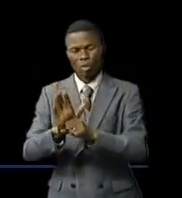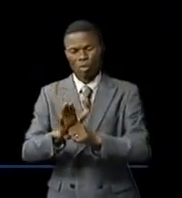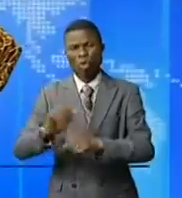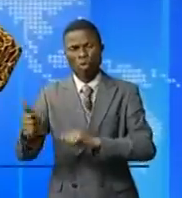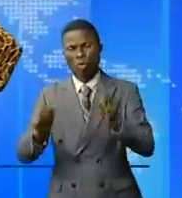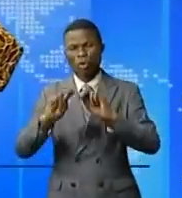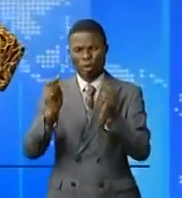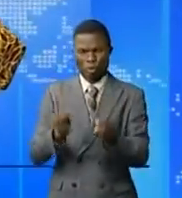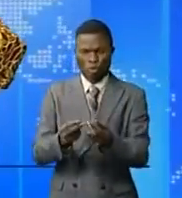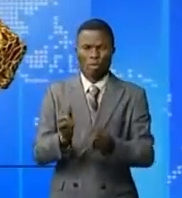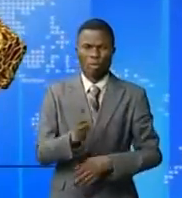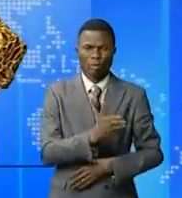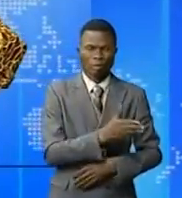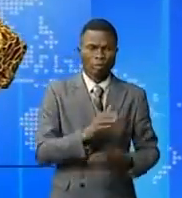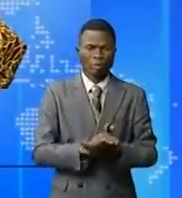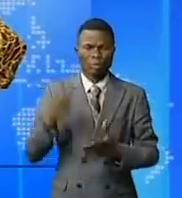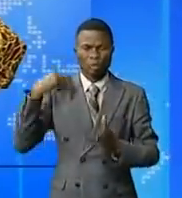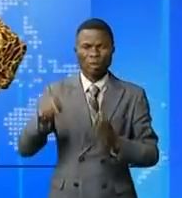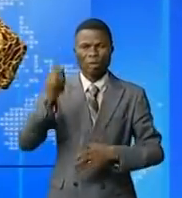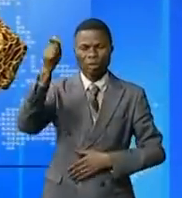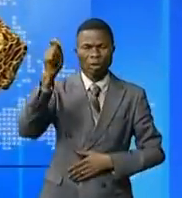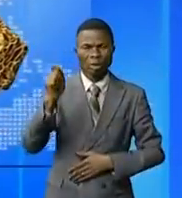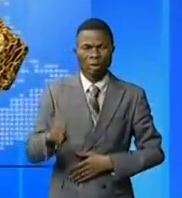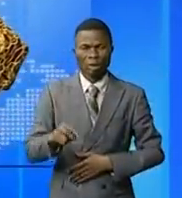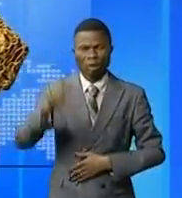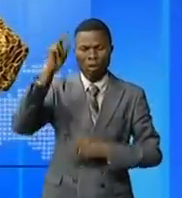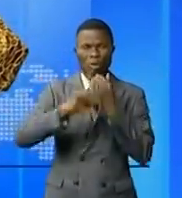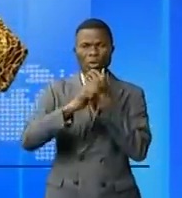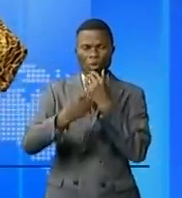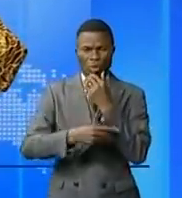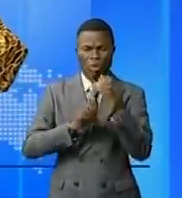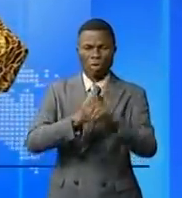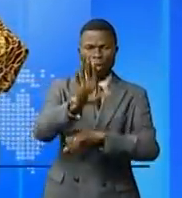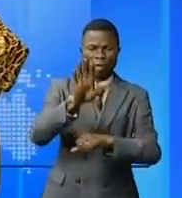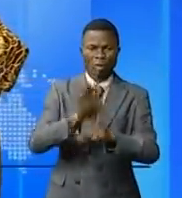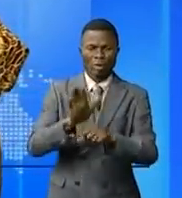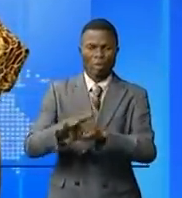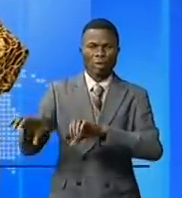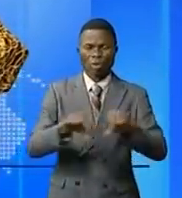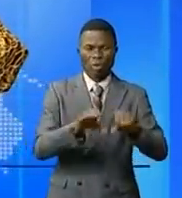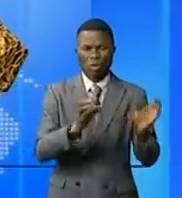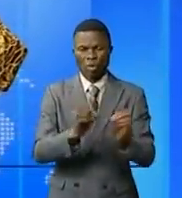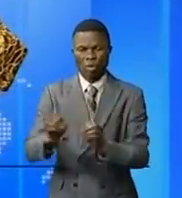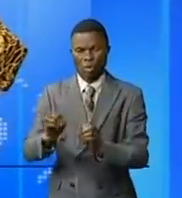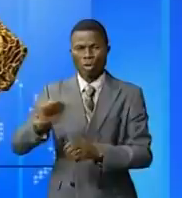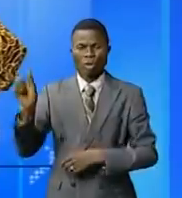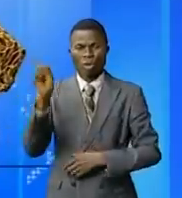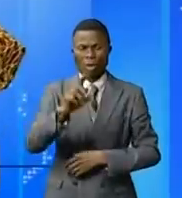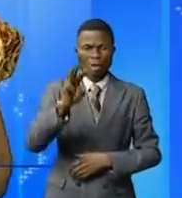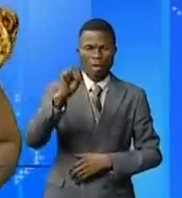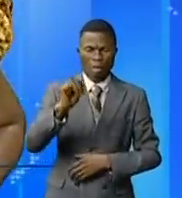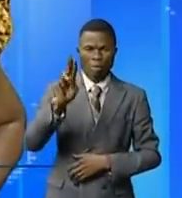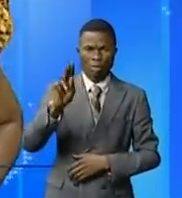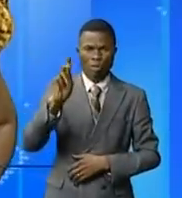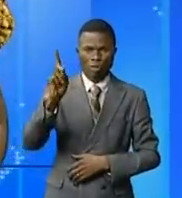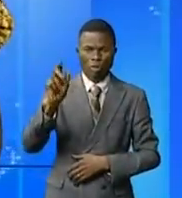partenaires. Le gouverneur militaire du Nord Kivu a déployé plusieurs activités. Il s'est rendu à Mutanda,